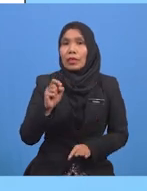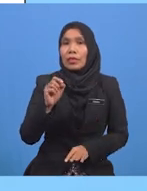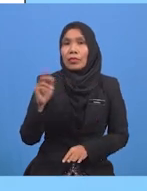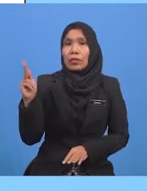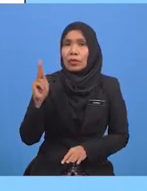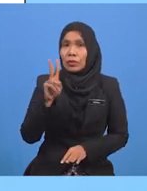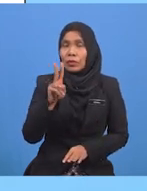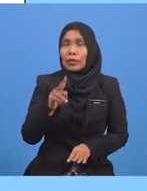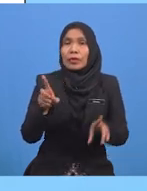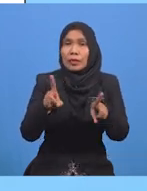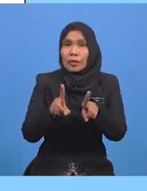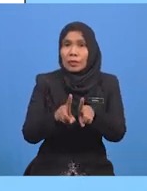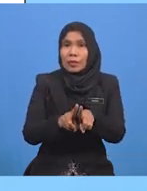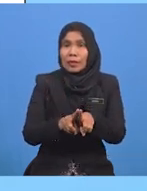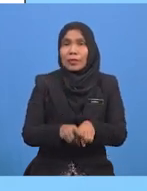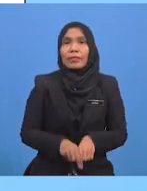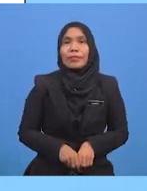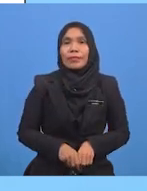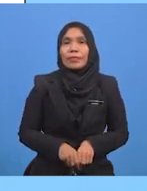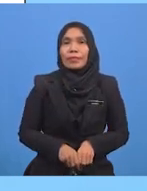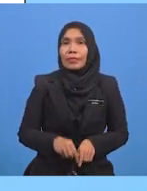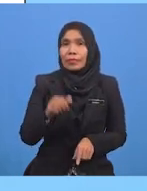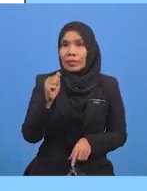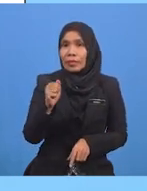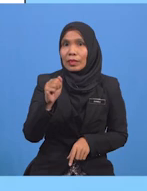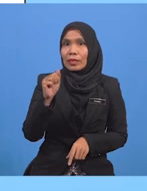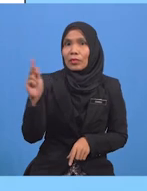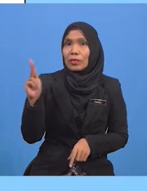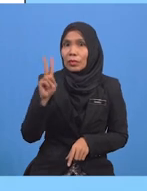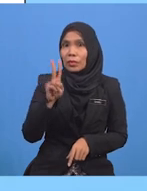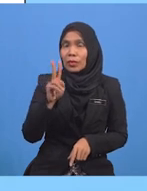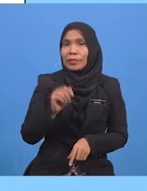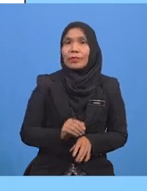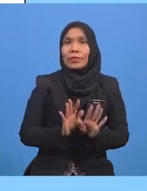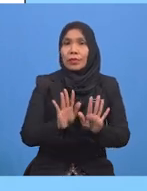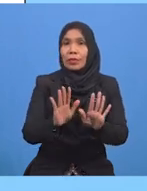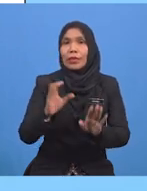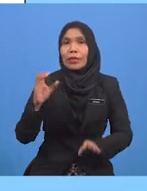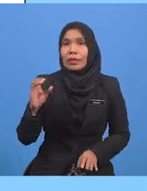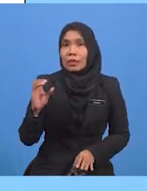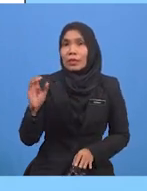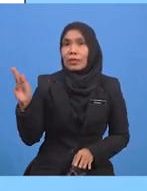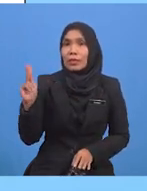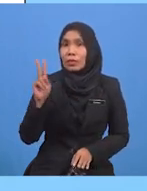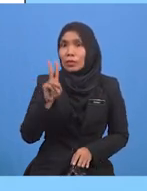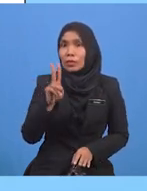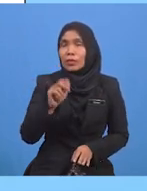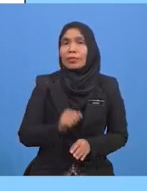2 sama dengan A kuasa 2 tolak C kuasa